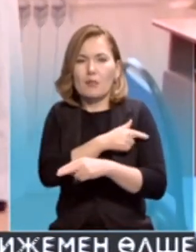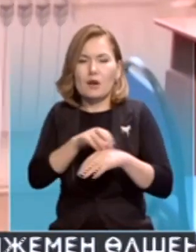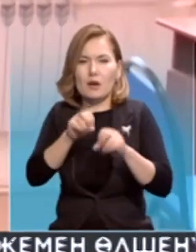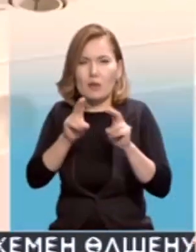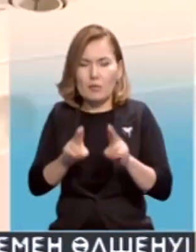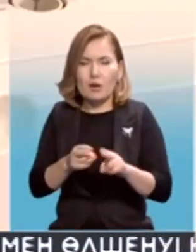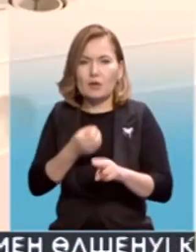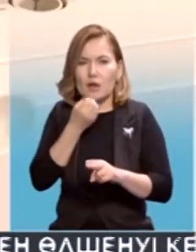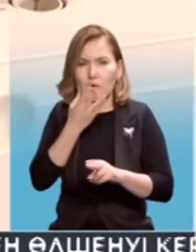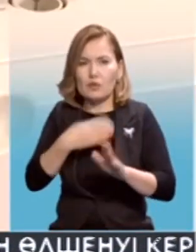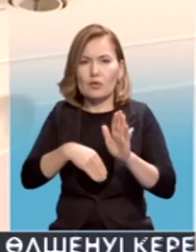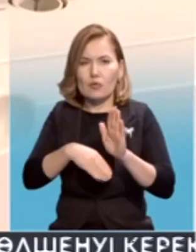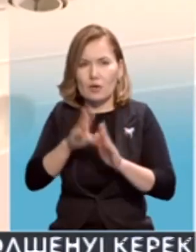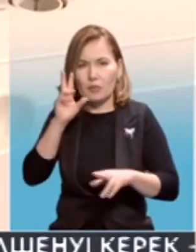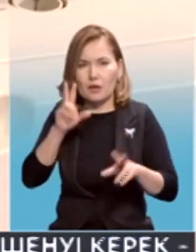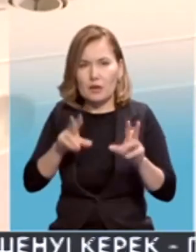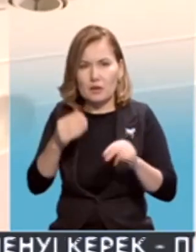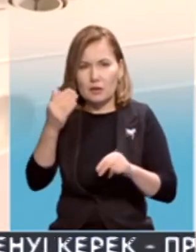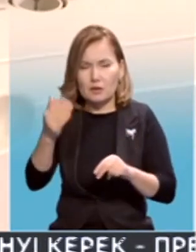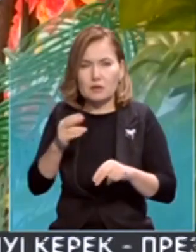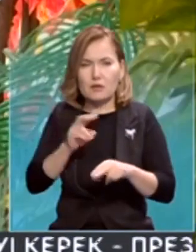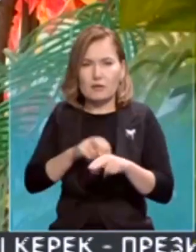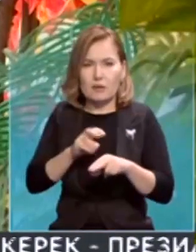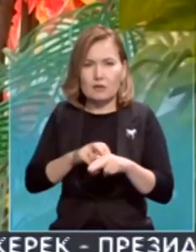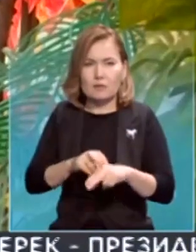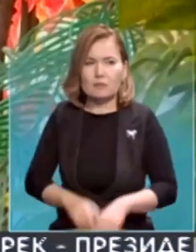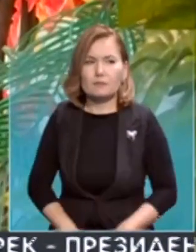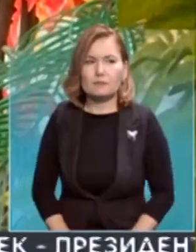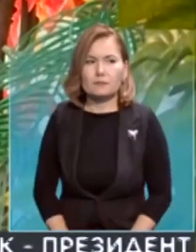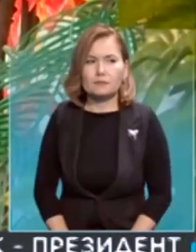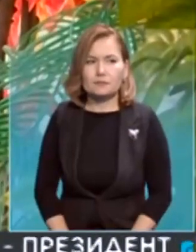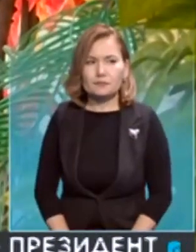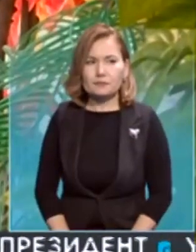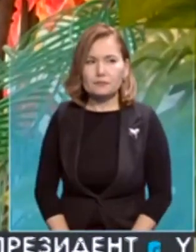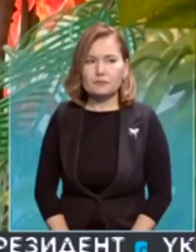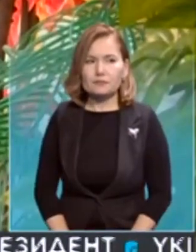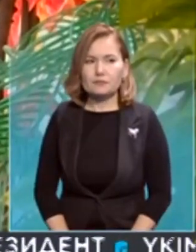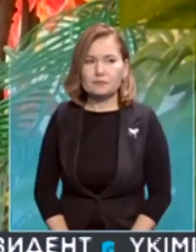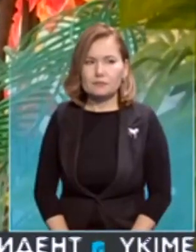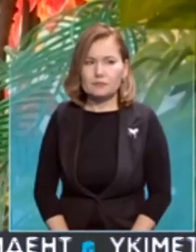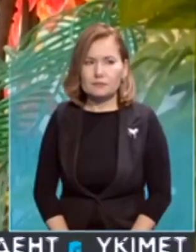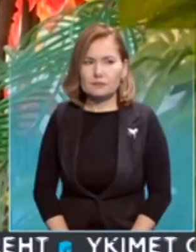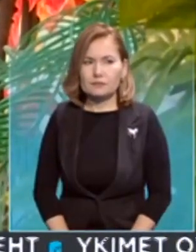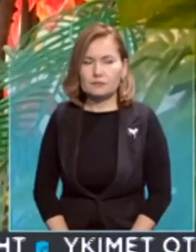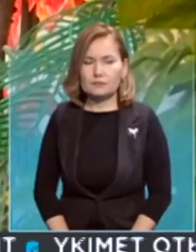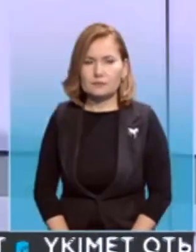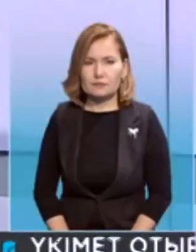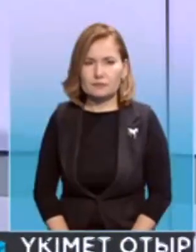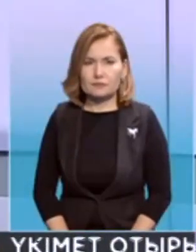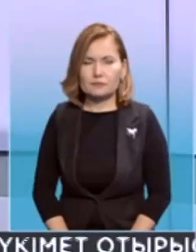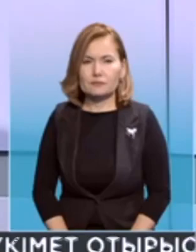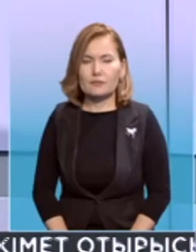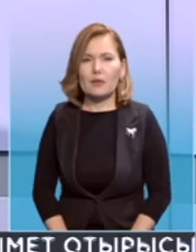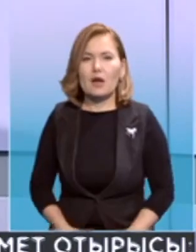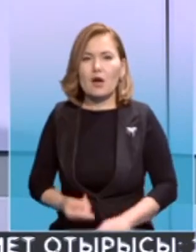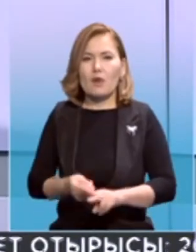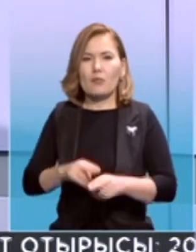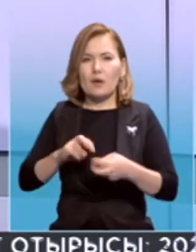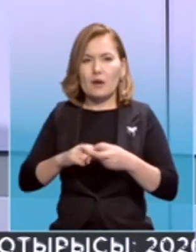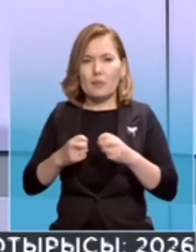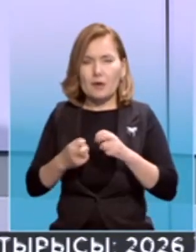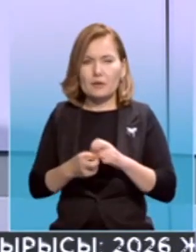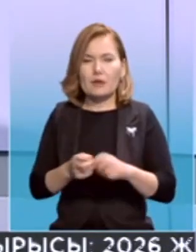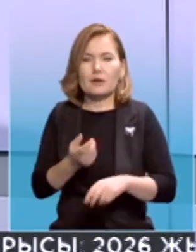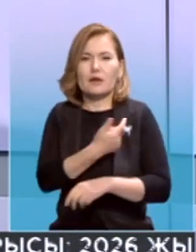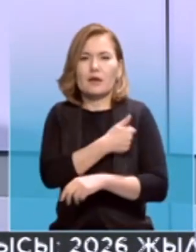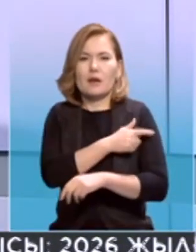оң өзгерістерді күтеді. Жақсыбек Кемал, Аманжол Айтмағанбетов, Қазақстан ұлттық телеарнасы, Ақтөбе облысынан. Осы мәселеге қатысты